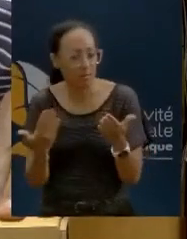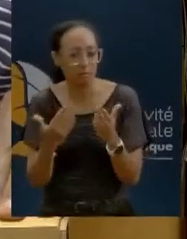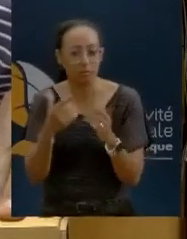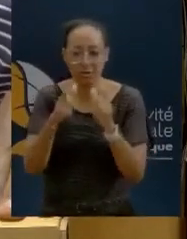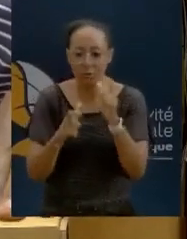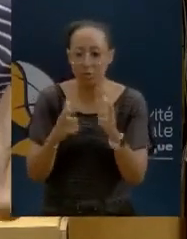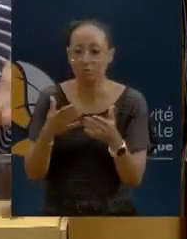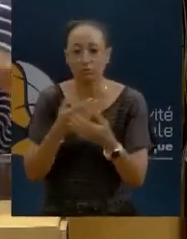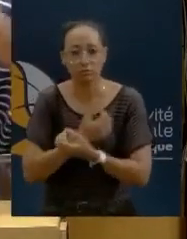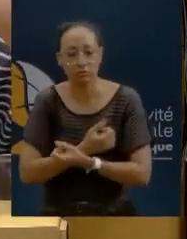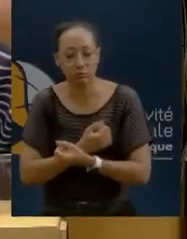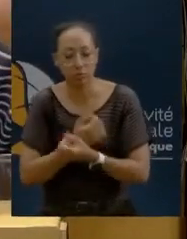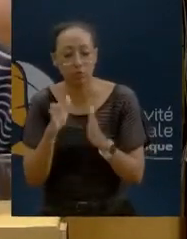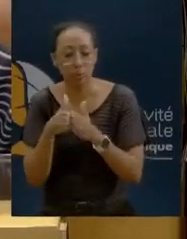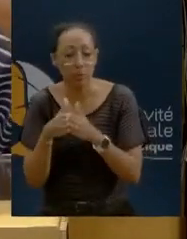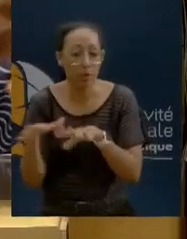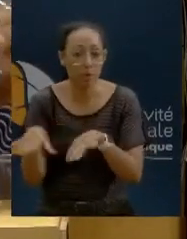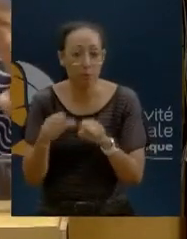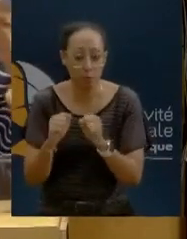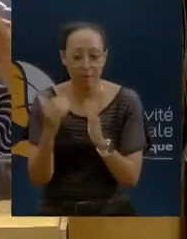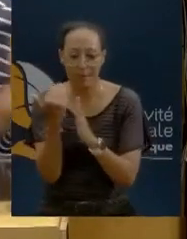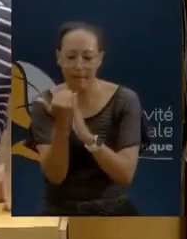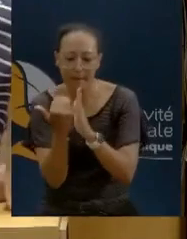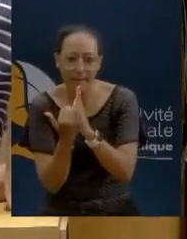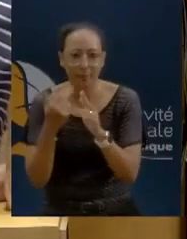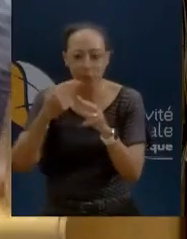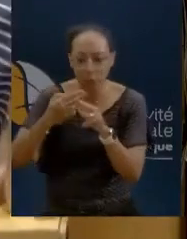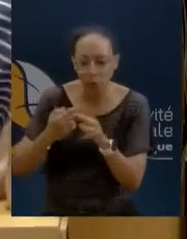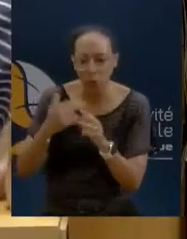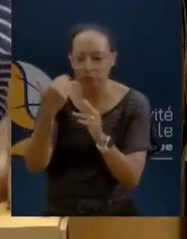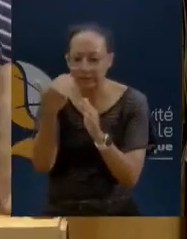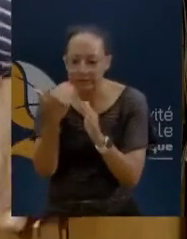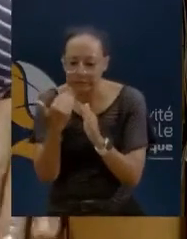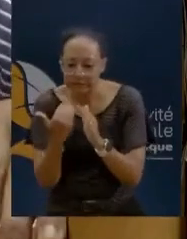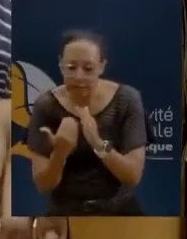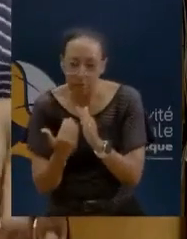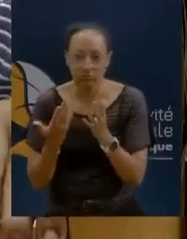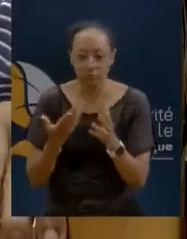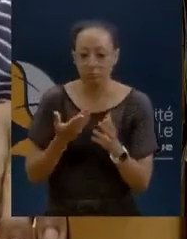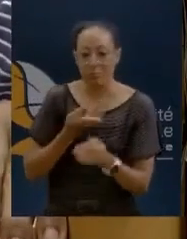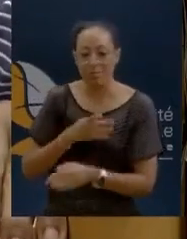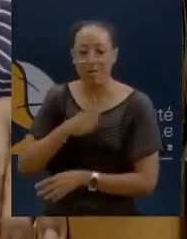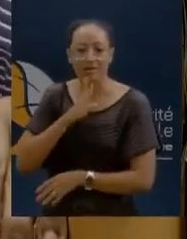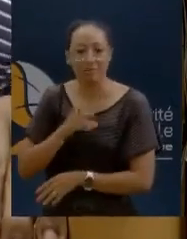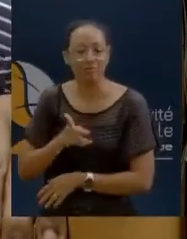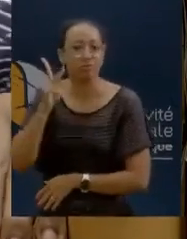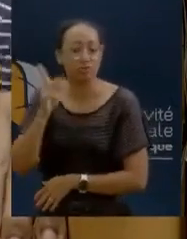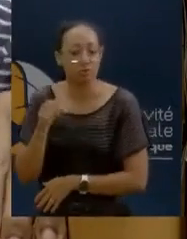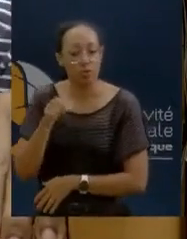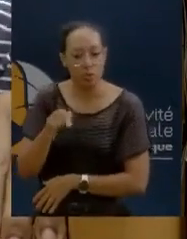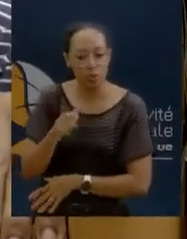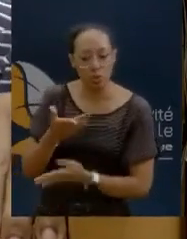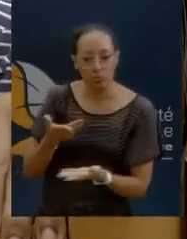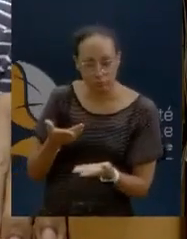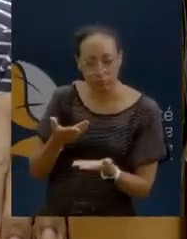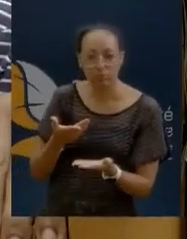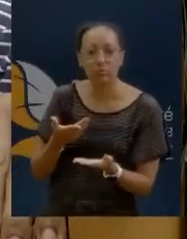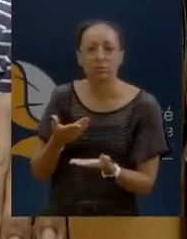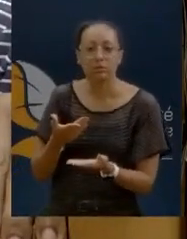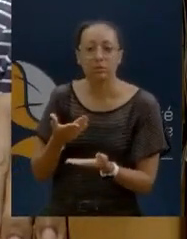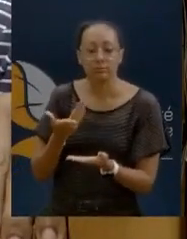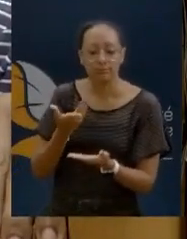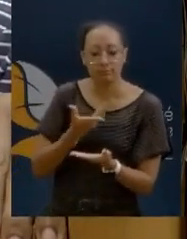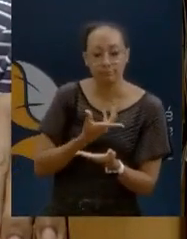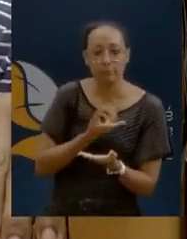demandeur d'emploi, donc ils avaient déjà dans leur fichier ces personnes, et ça aurait été donc plus pratique que ce soit eux qui versent